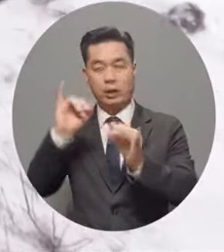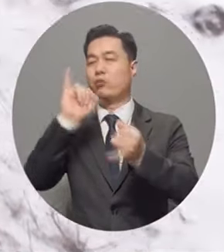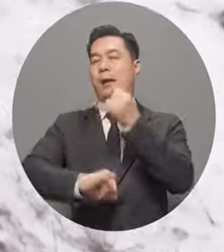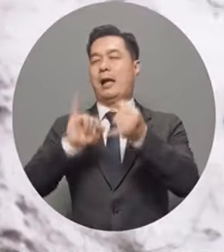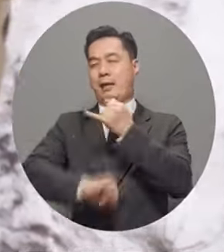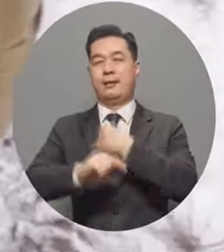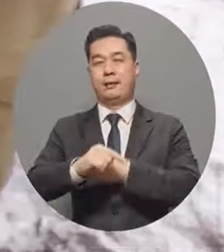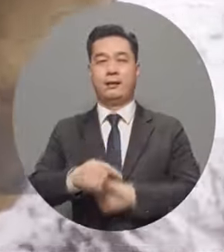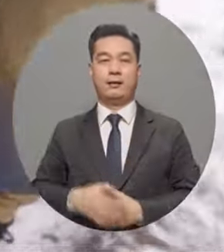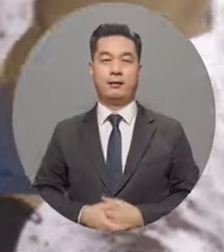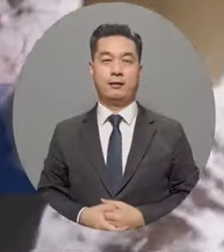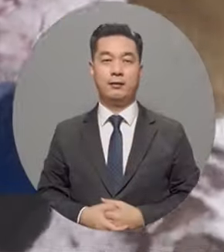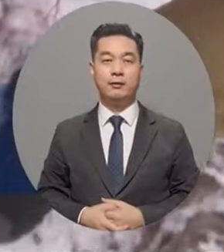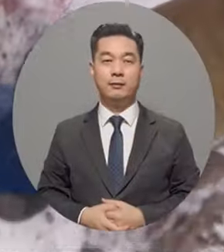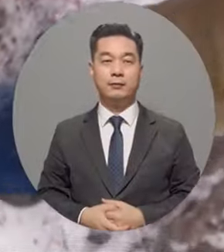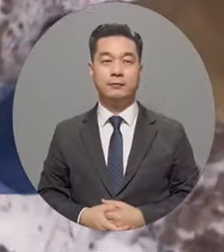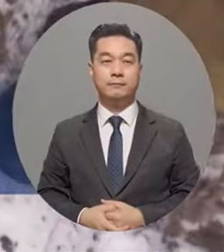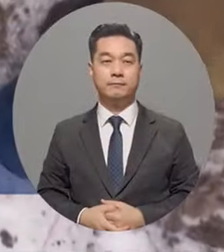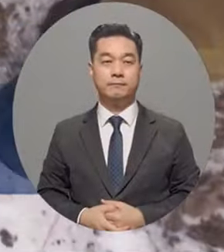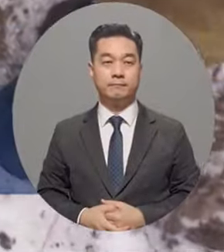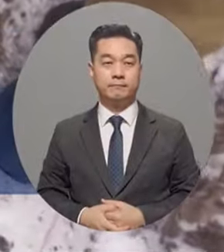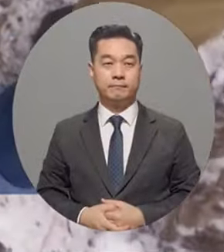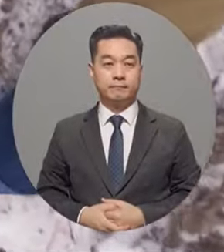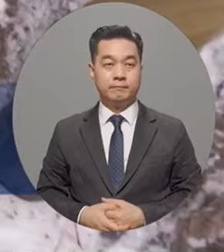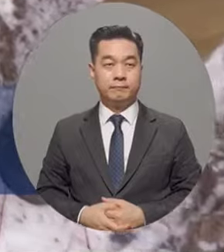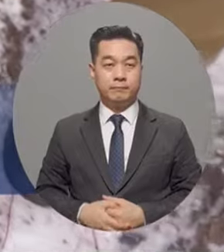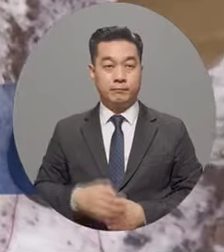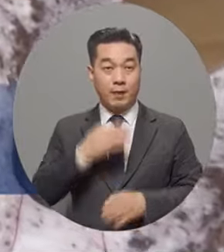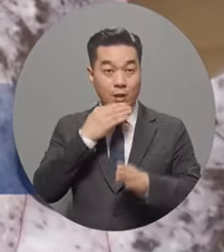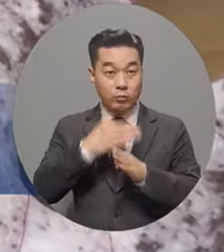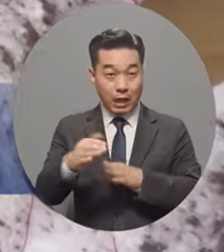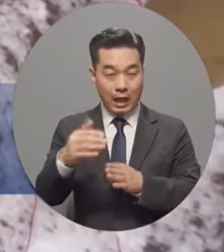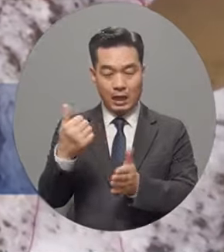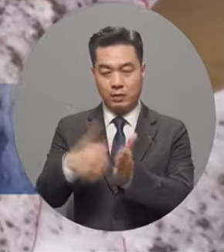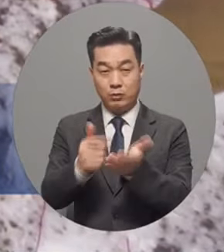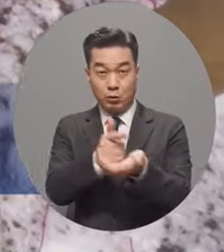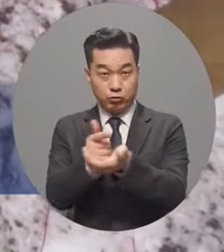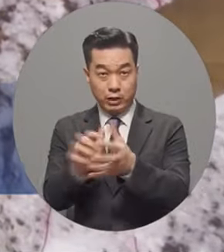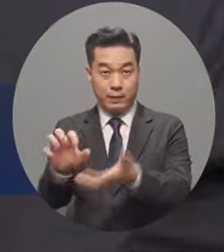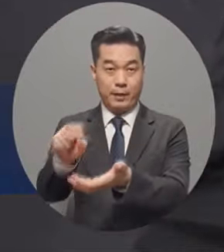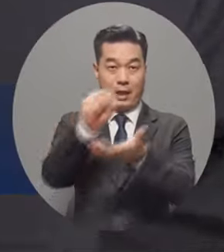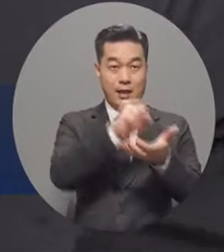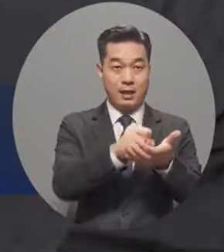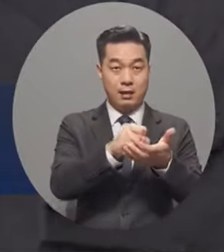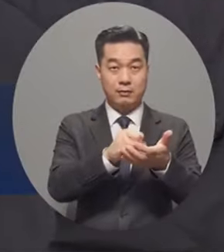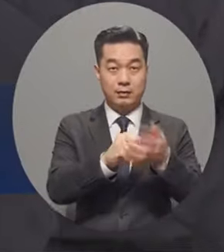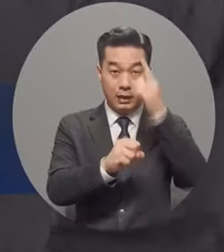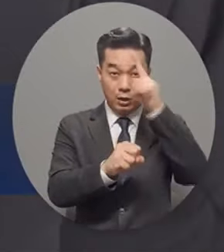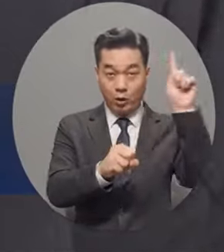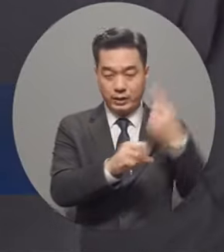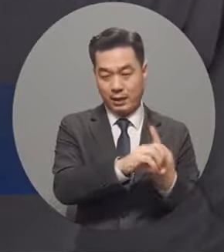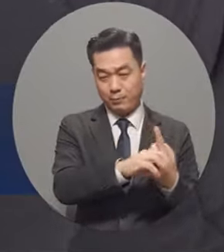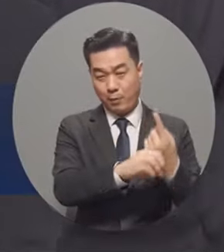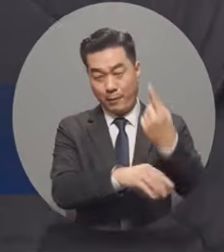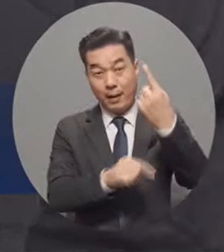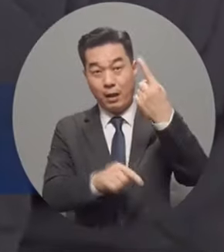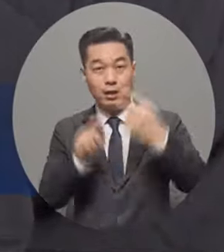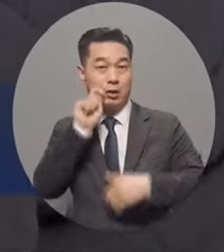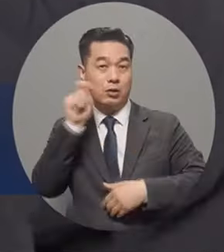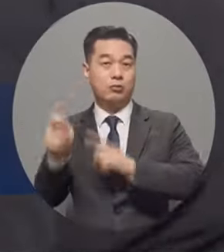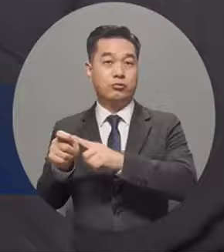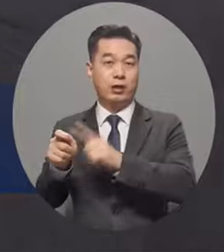겁니다. The transfer of these weapons increases the suffering of the Ukrainian people, supports Russia's war of aggression, and undermines the